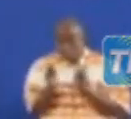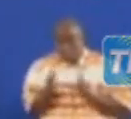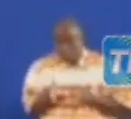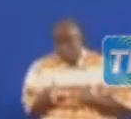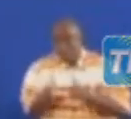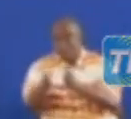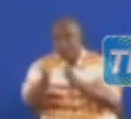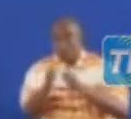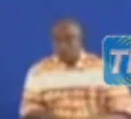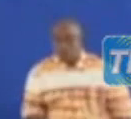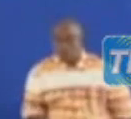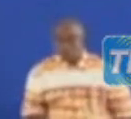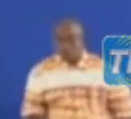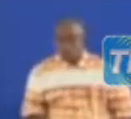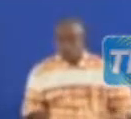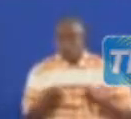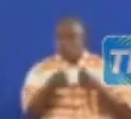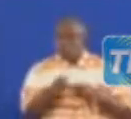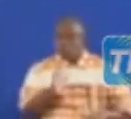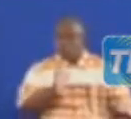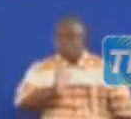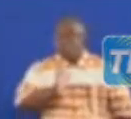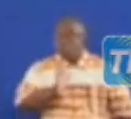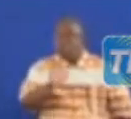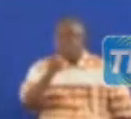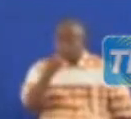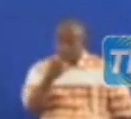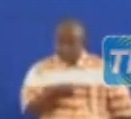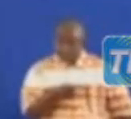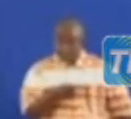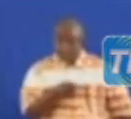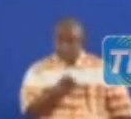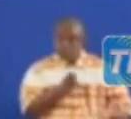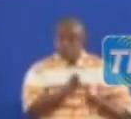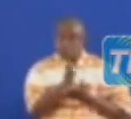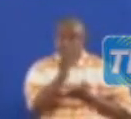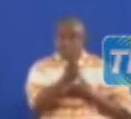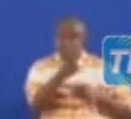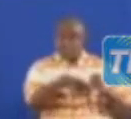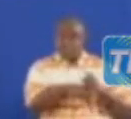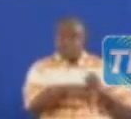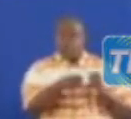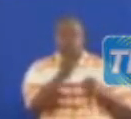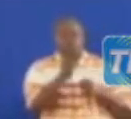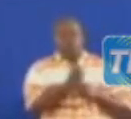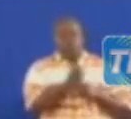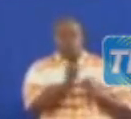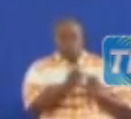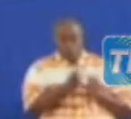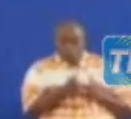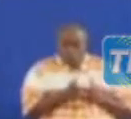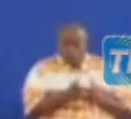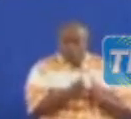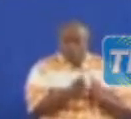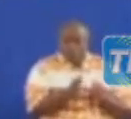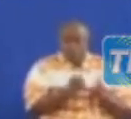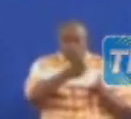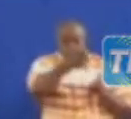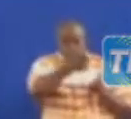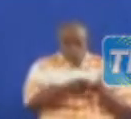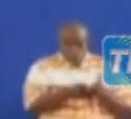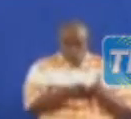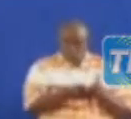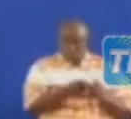barabara, na utekelezaji ni kama ifuatavyo. Kupitia fedha za ndani za mfuko wa barabara, tozo ya